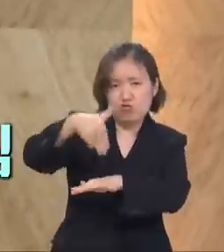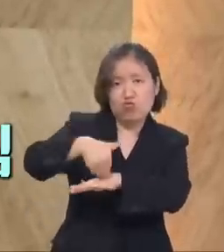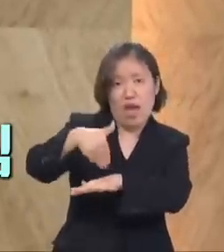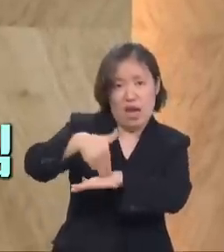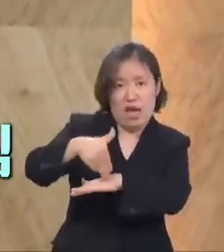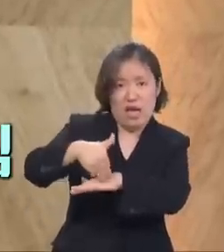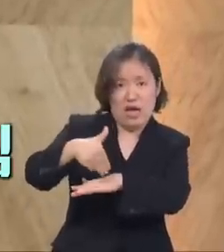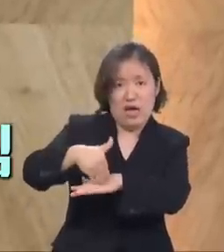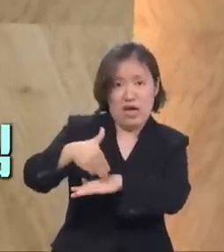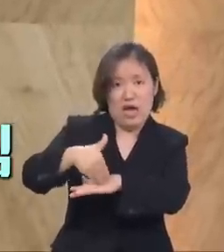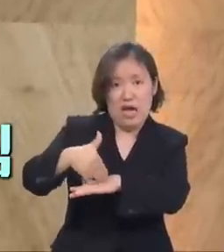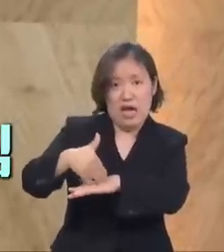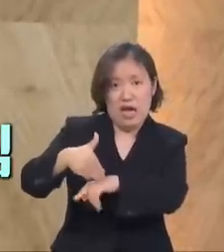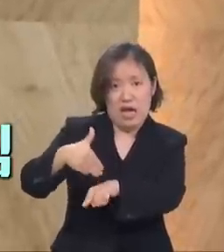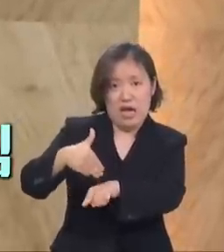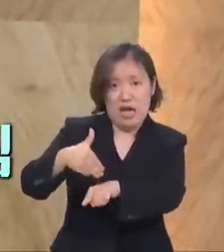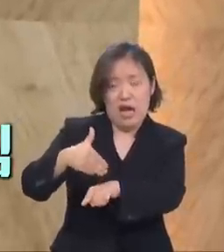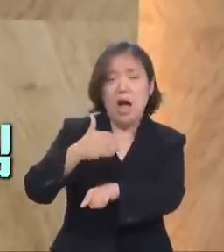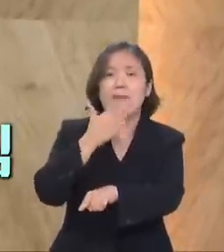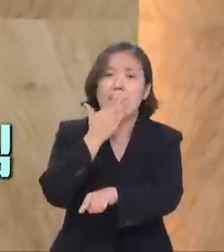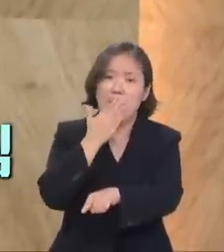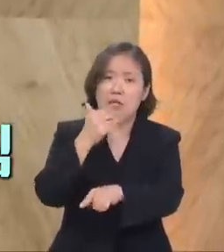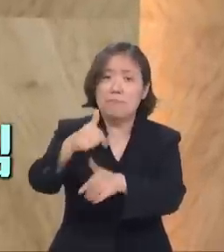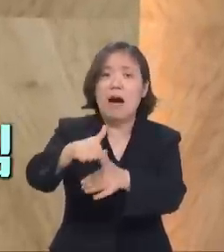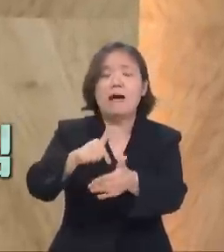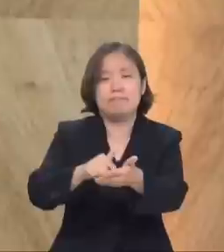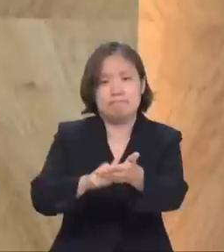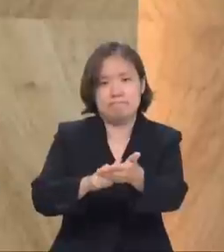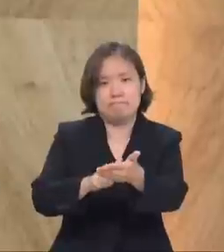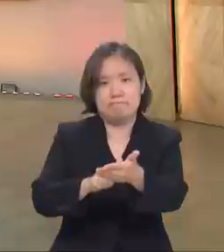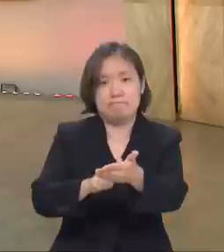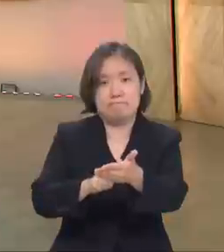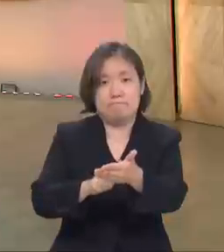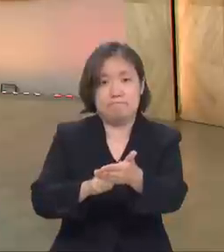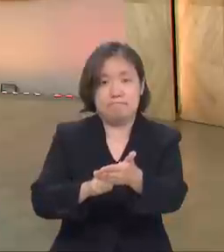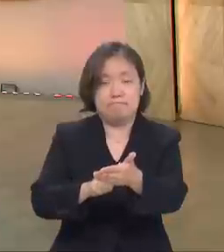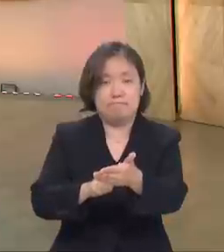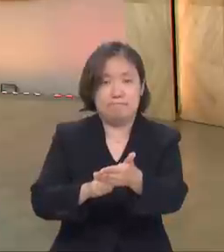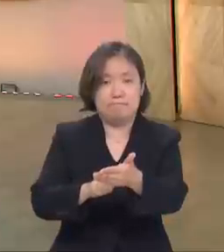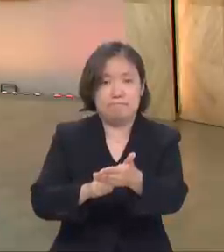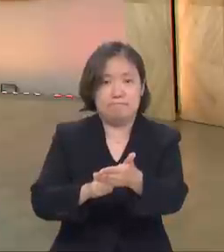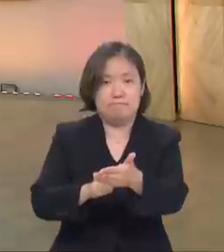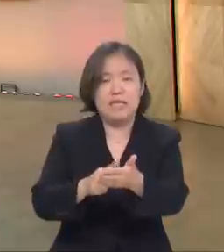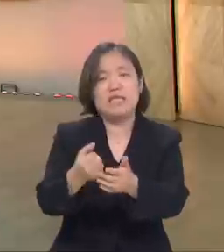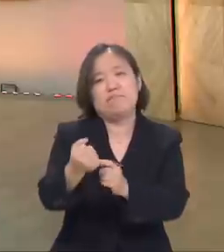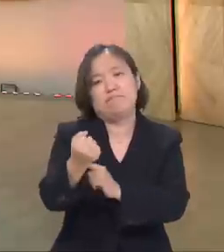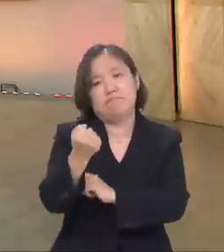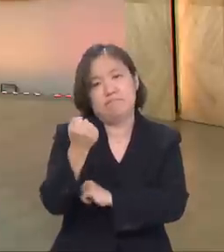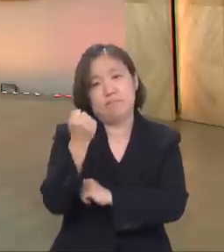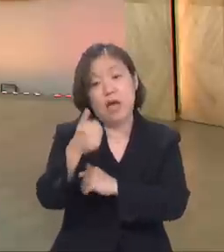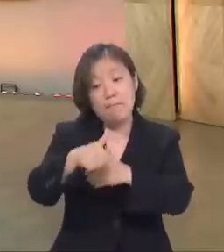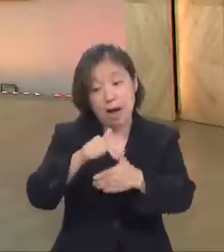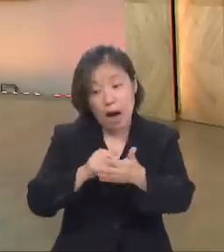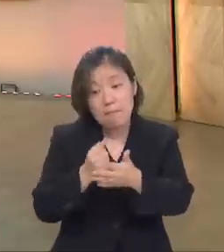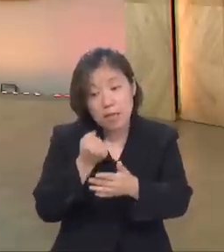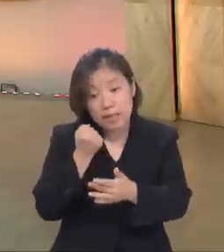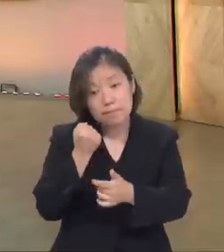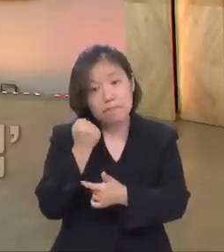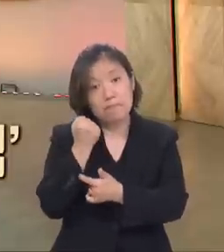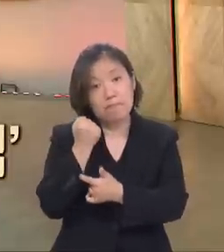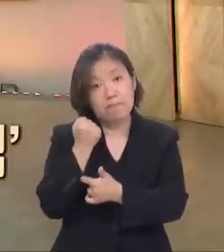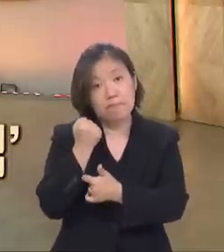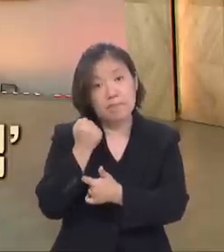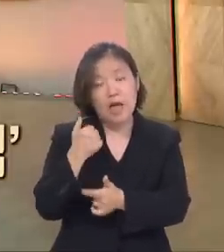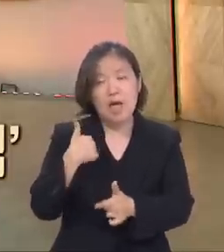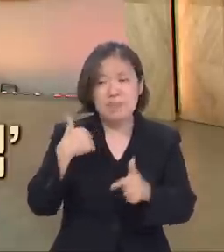삼을 수 있는 그 마음가짐 그 마음의 힘 그